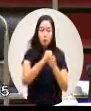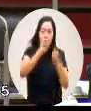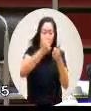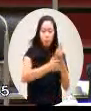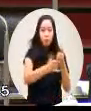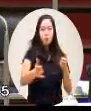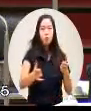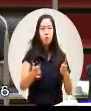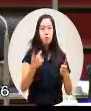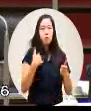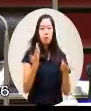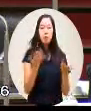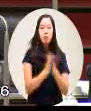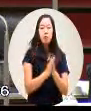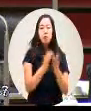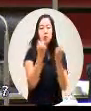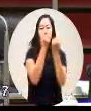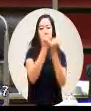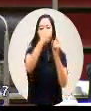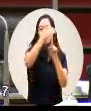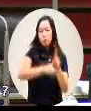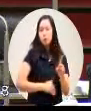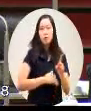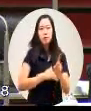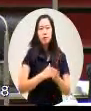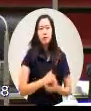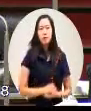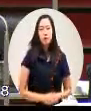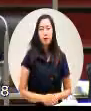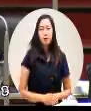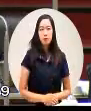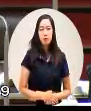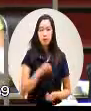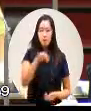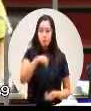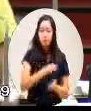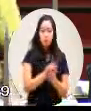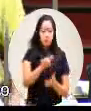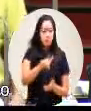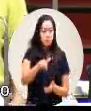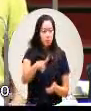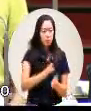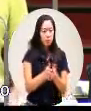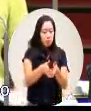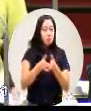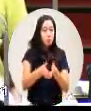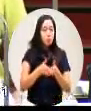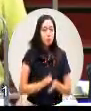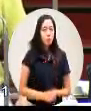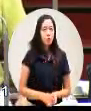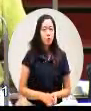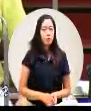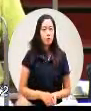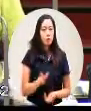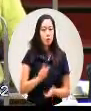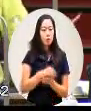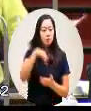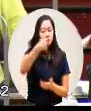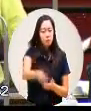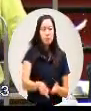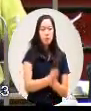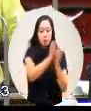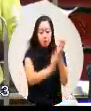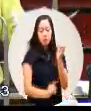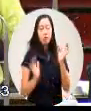啊，无我嘛搁沦落了啊，我有搁你社会独谈。我一个老师非常的重要，到了下一代 一